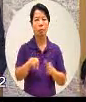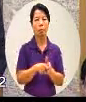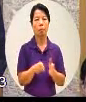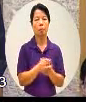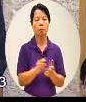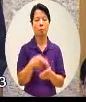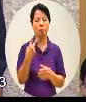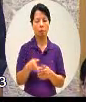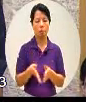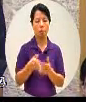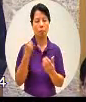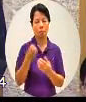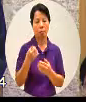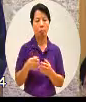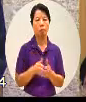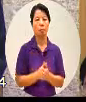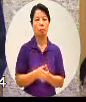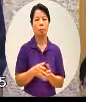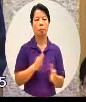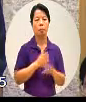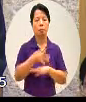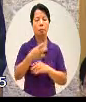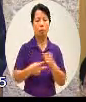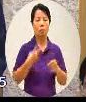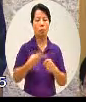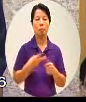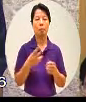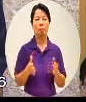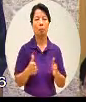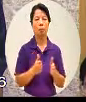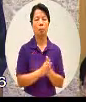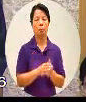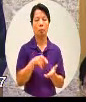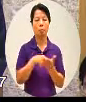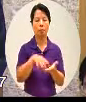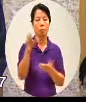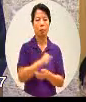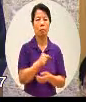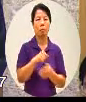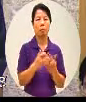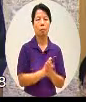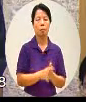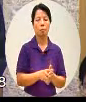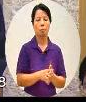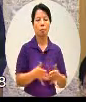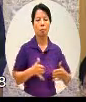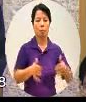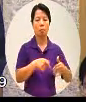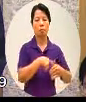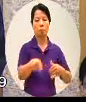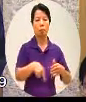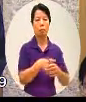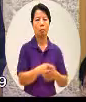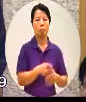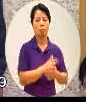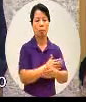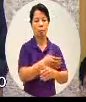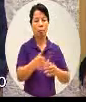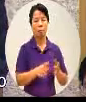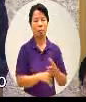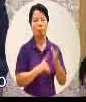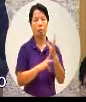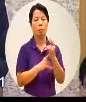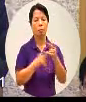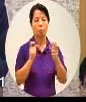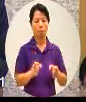重新来了，哦，经过两年的时阵，好不容易争取到，就是规抓，不是刚刚借四公尺呢，规抓第二杠的排